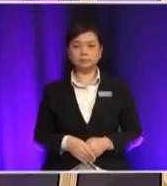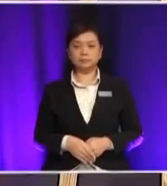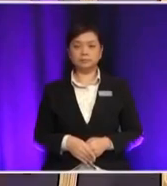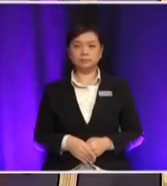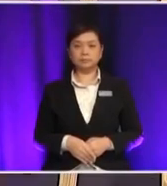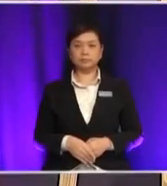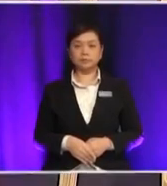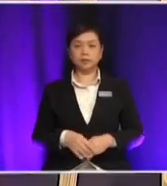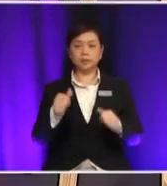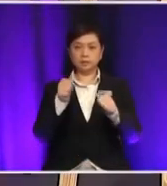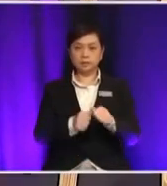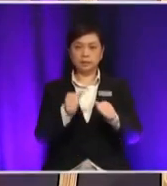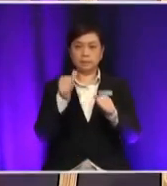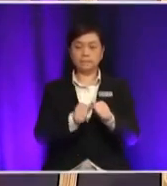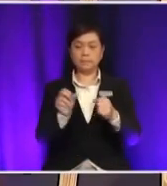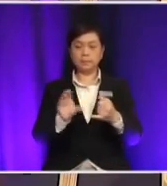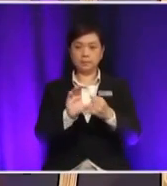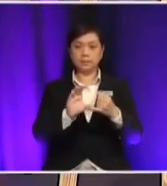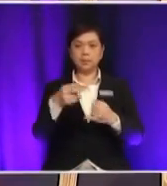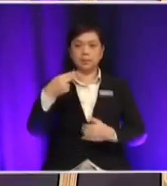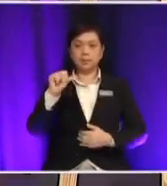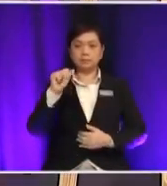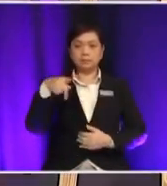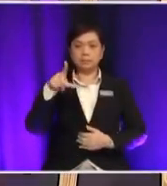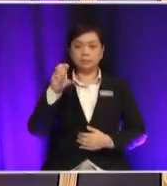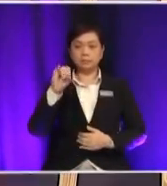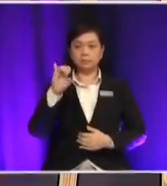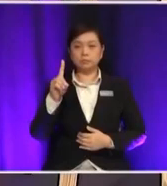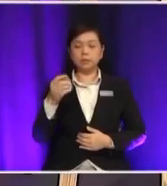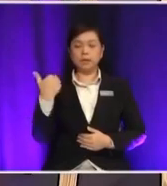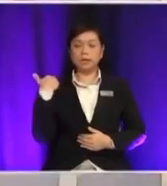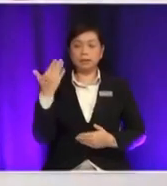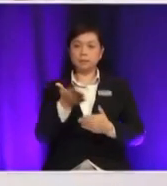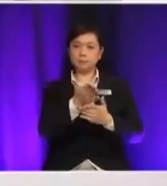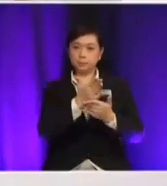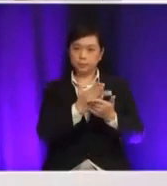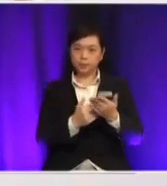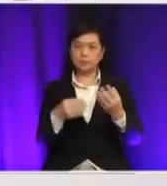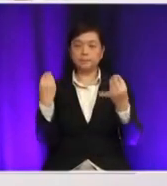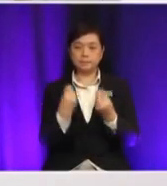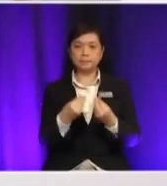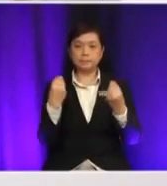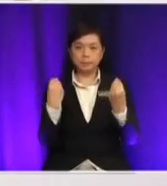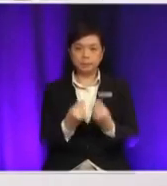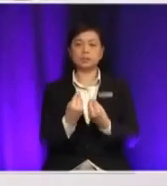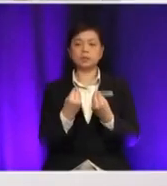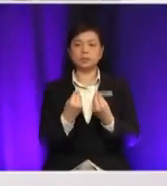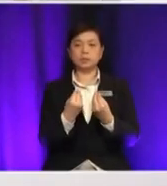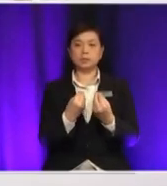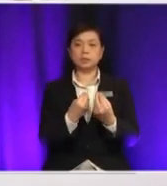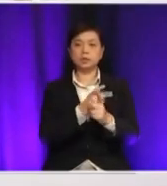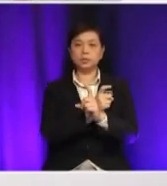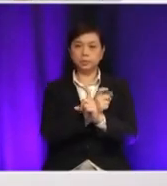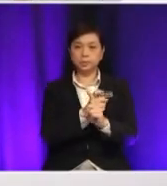setiap sel haploid mempunyai separuh daripada bilangan kromosom Nampak tak berulang kali mereka tekankan